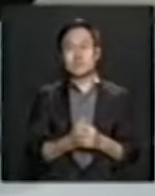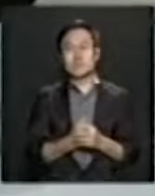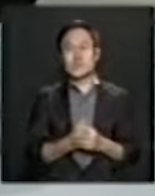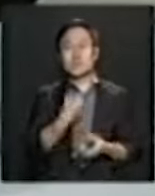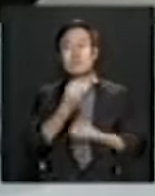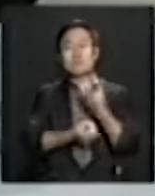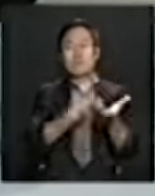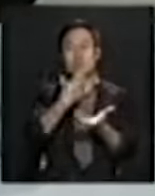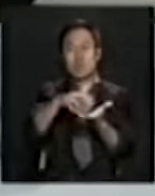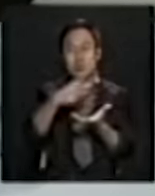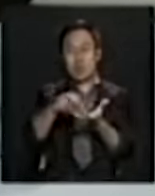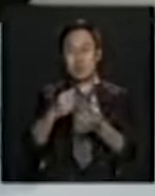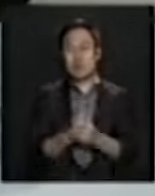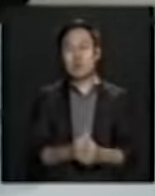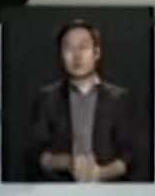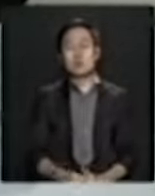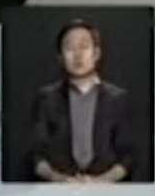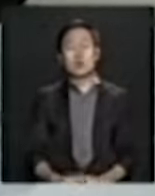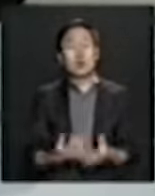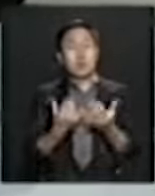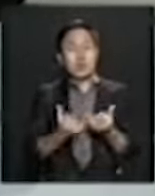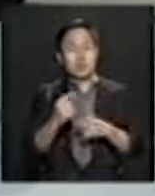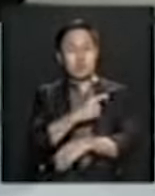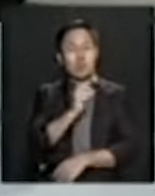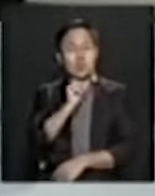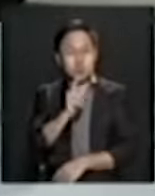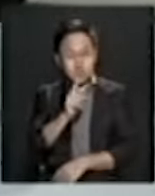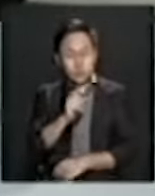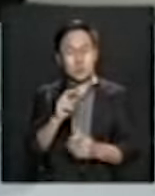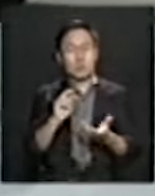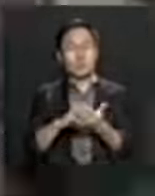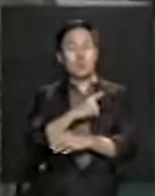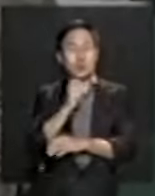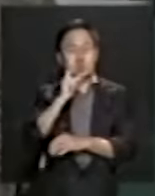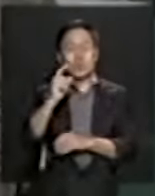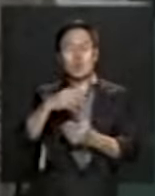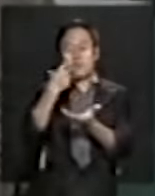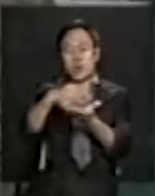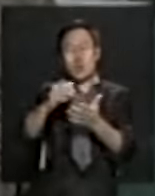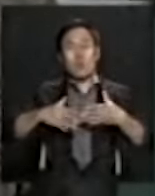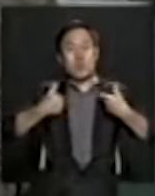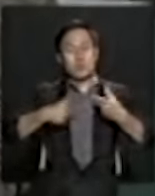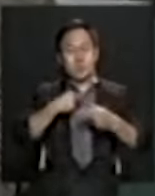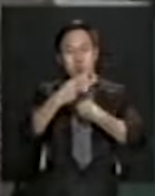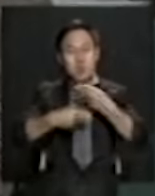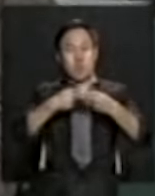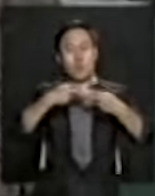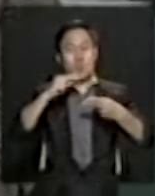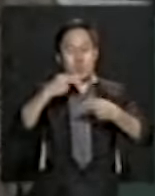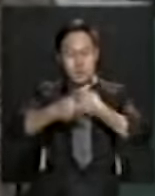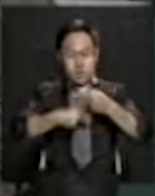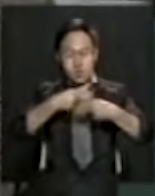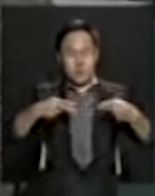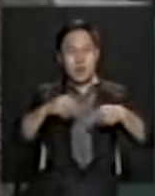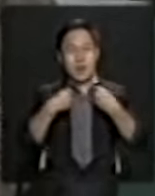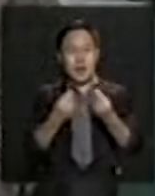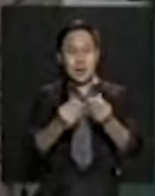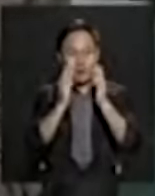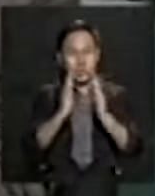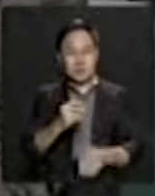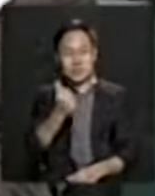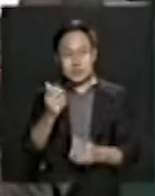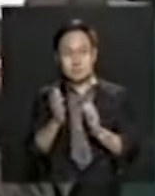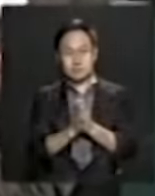าบอกกล่าวเล่าสุข โอ้โหคุณวันนี้วันศุกร์แล้วก็มีสิ่งดีๆด้วย แล้วก็ถือว่าเป็นของขวัญให้คนอื่นๆที่ต้องการ เดินทางนิดนึ